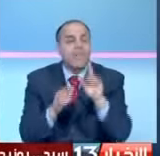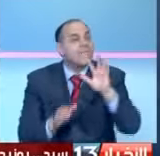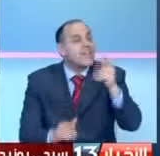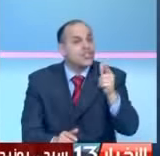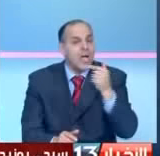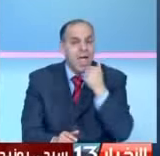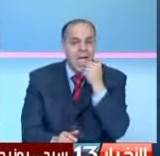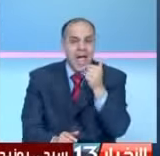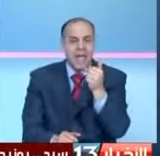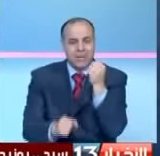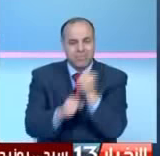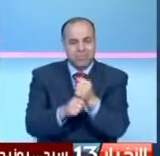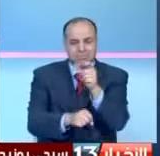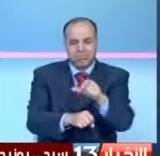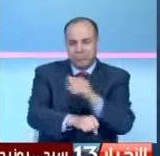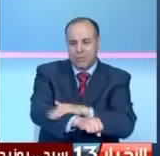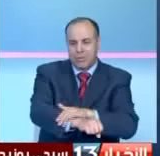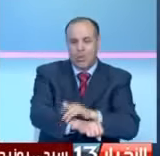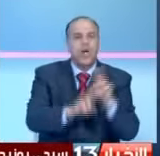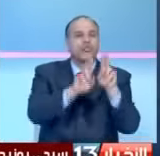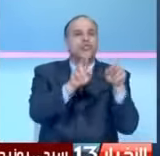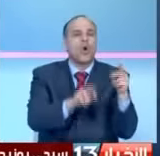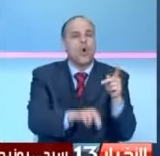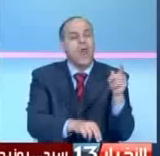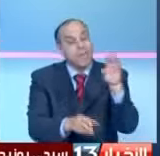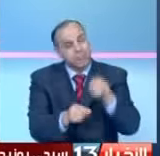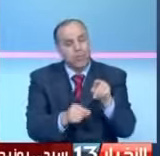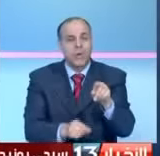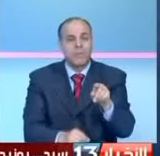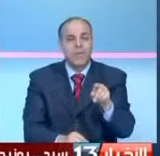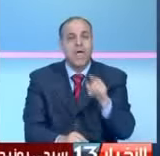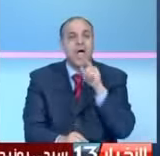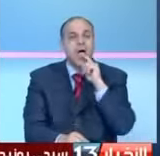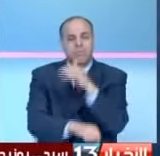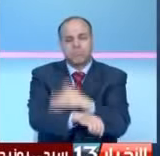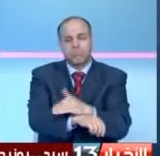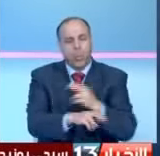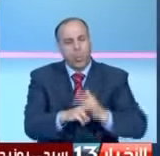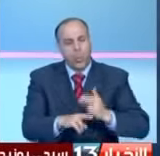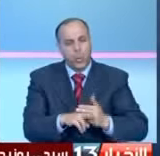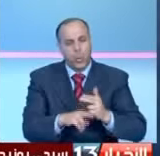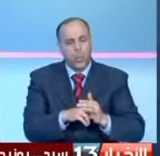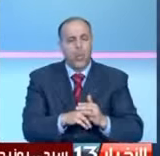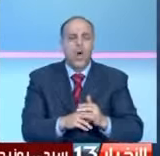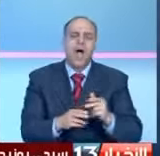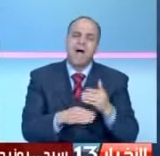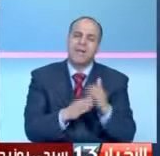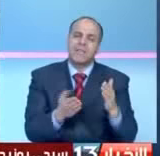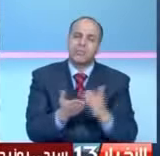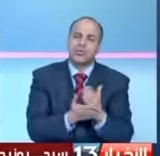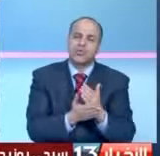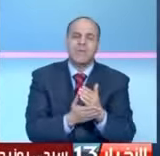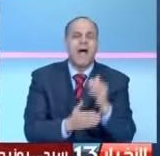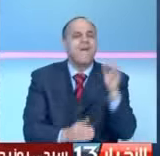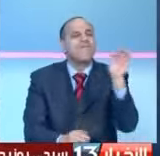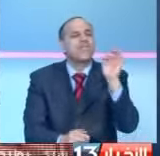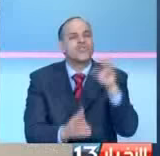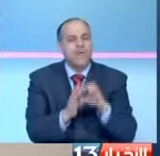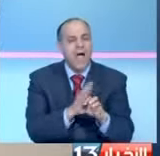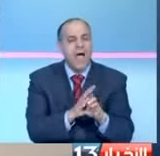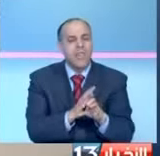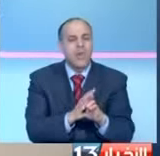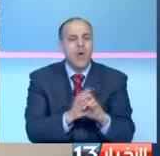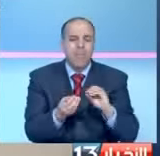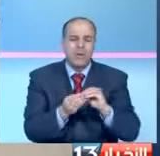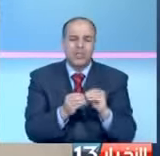أساسا في تشغيل عدد من أصحاب الشهائد العليا ممن طالت بطلتهم وفتح مشروع منجم الفوسفات وتسوية الوضعية